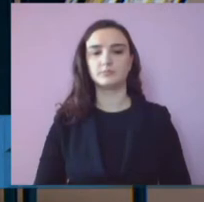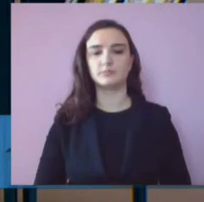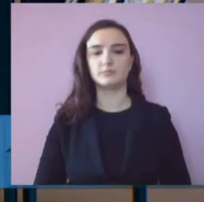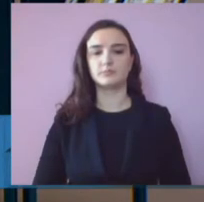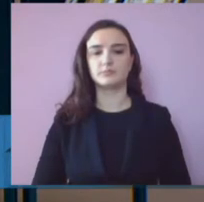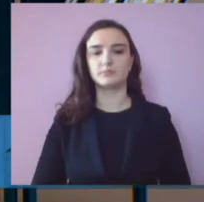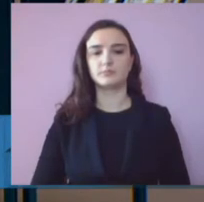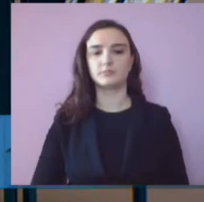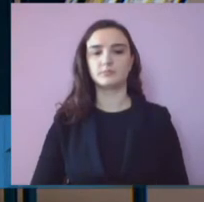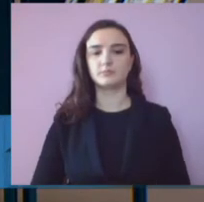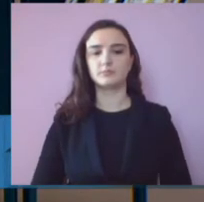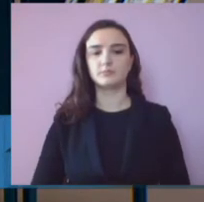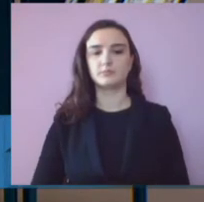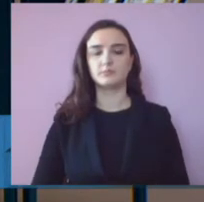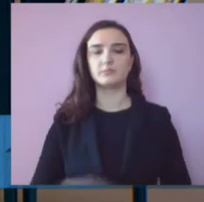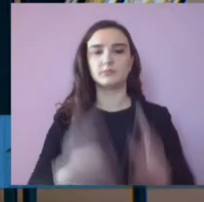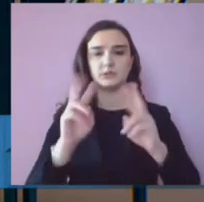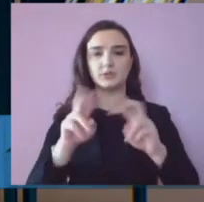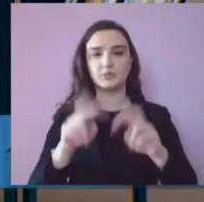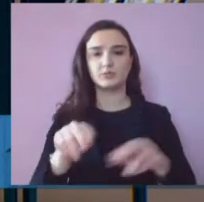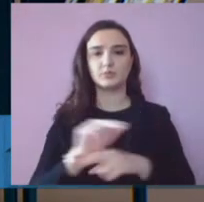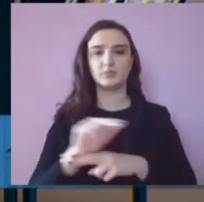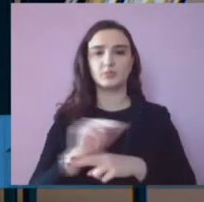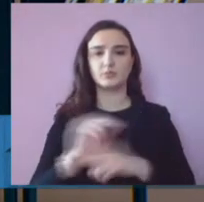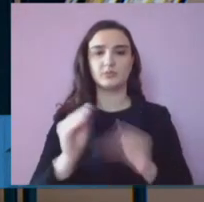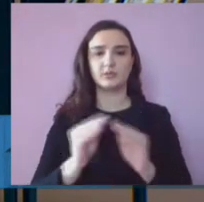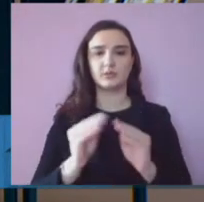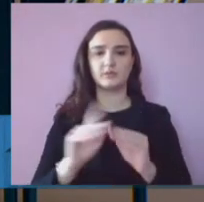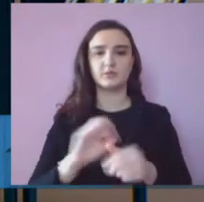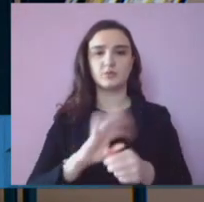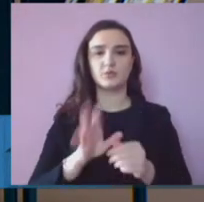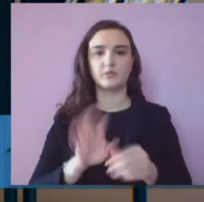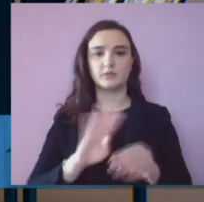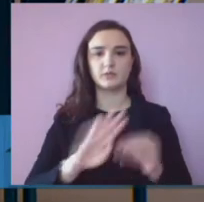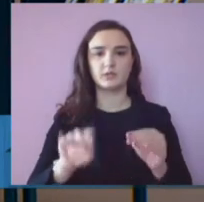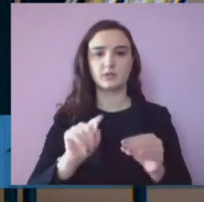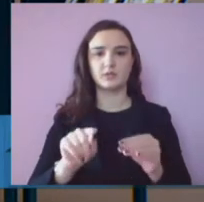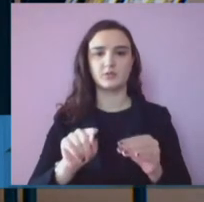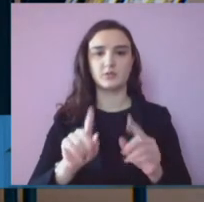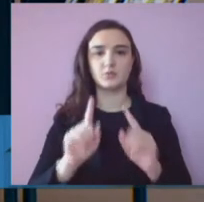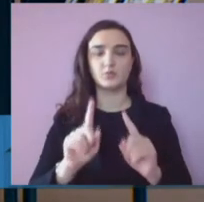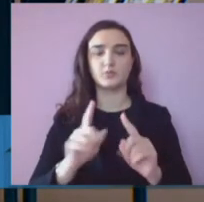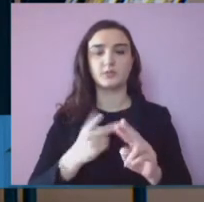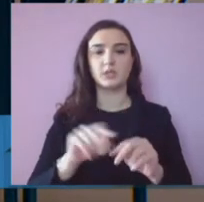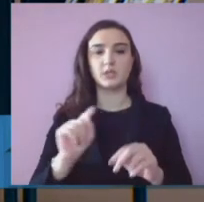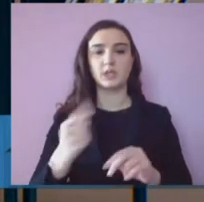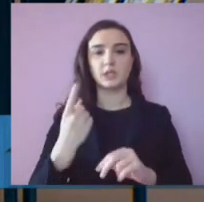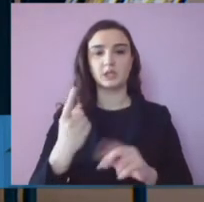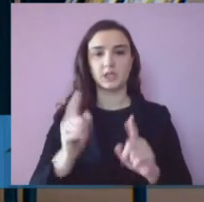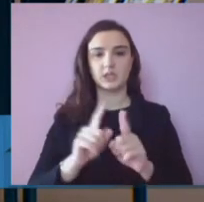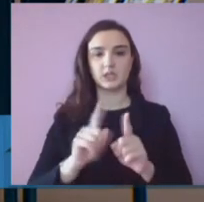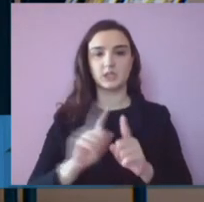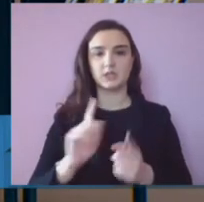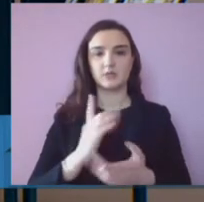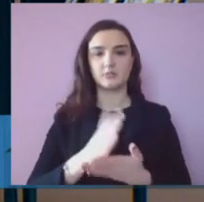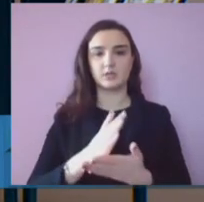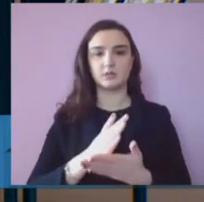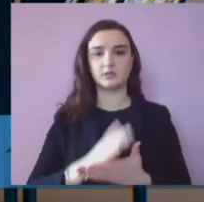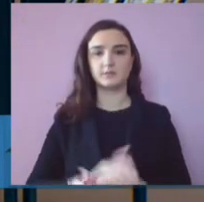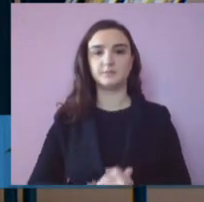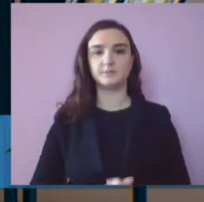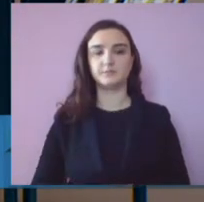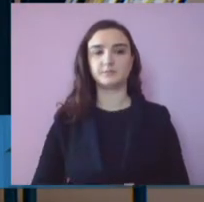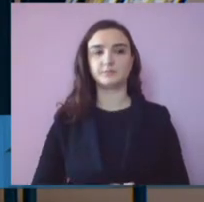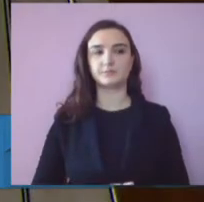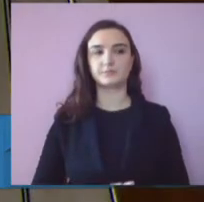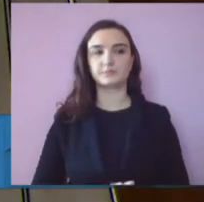პრინციპულად იგივეა, რაც კოვიდის გარეშე. თუმცა აქ ერთი ასეთი მომენტი გვაქვს, რომ ქვემწავე